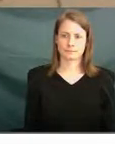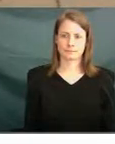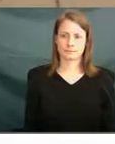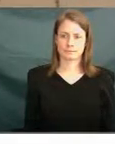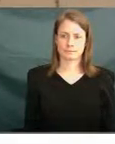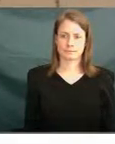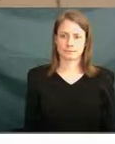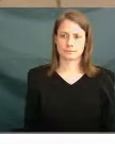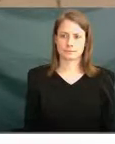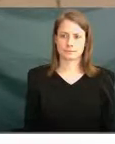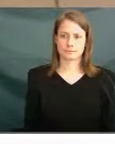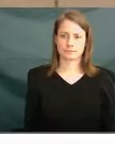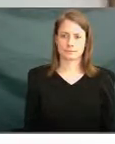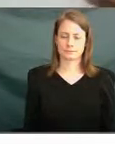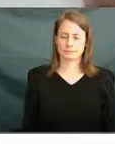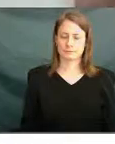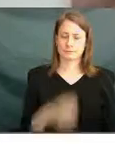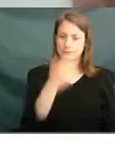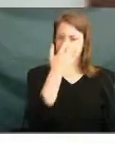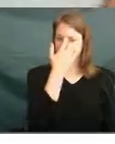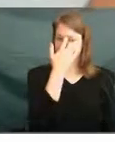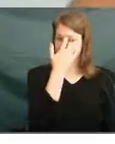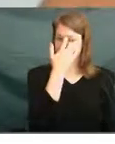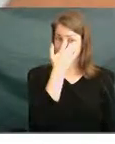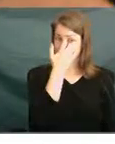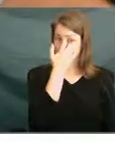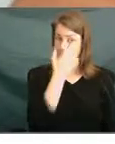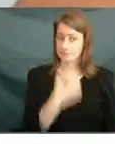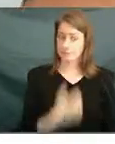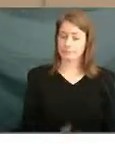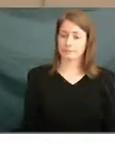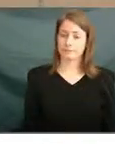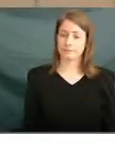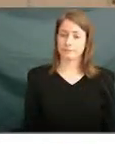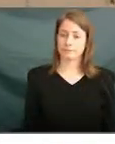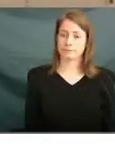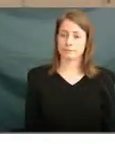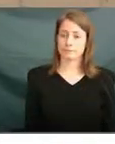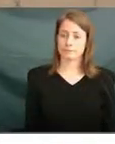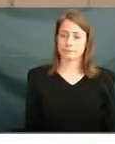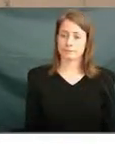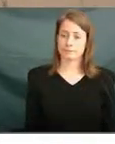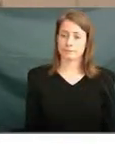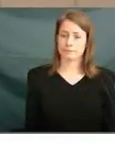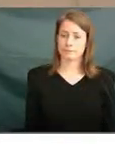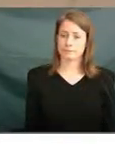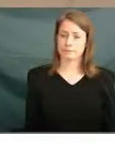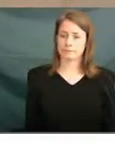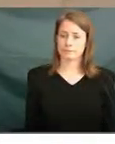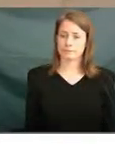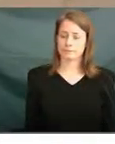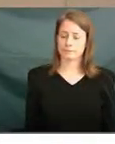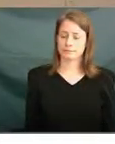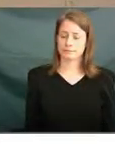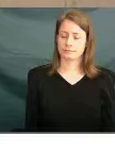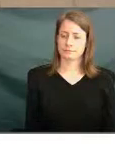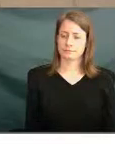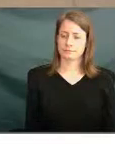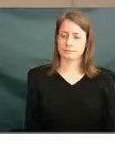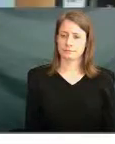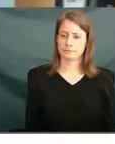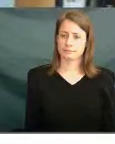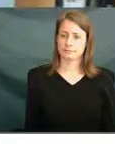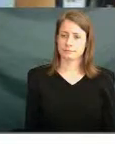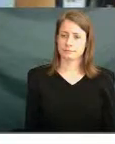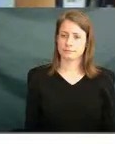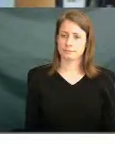har gjort dagen hans vonde. Jeg aksepterer ikke en sånn oppførsel på denne skolen. There is